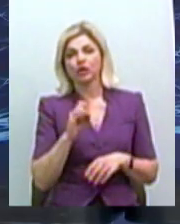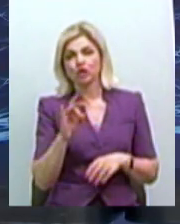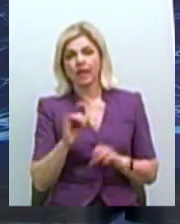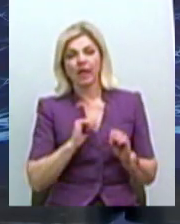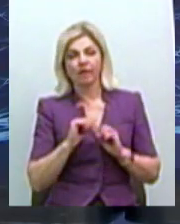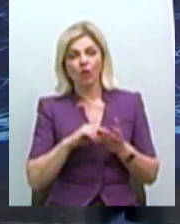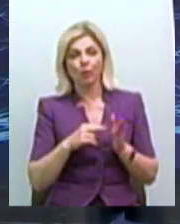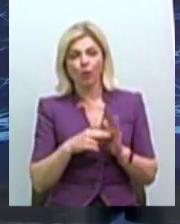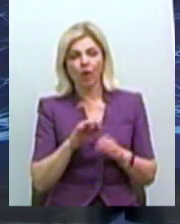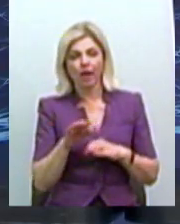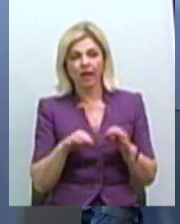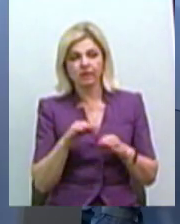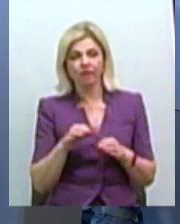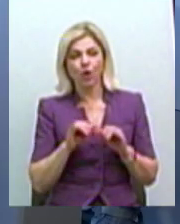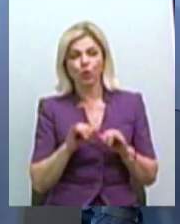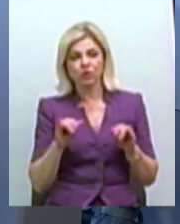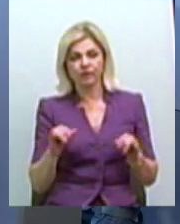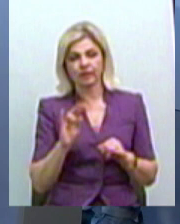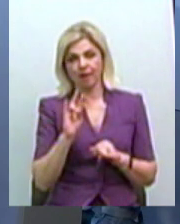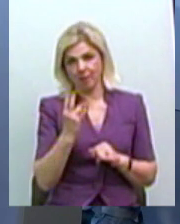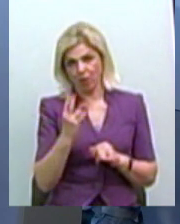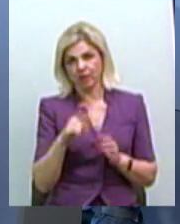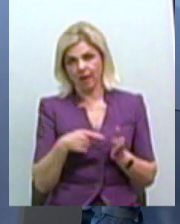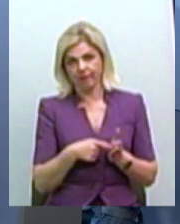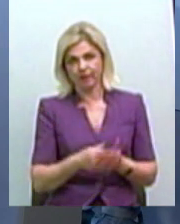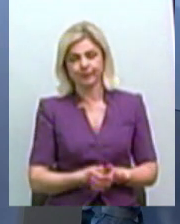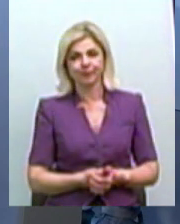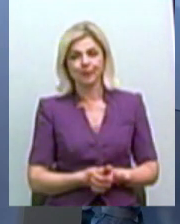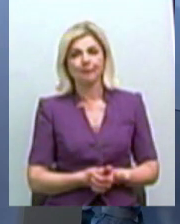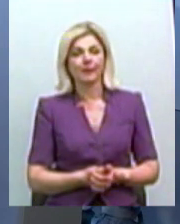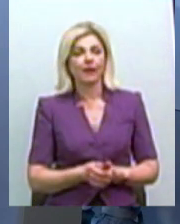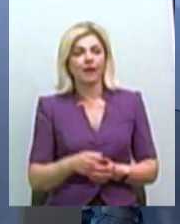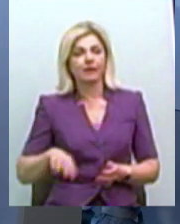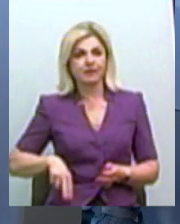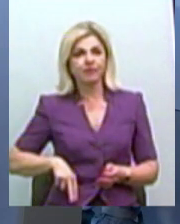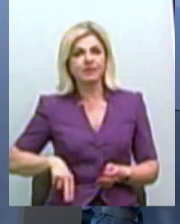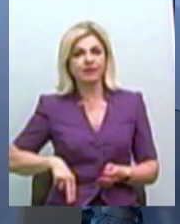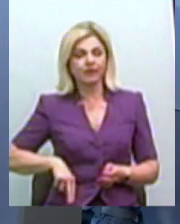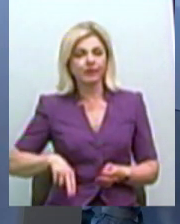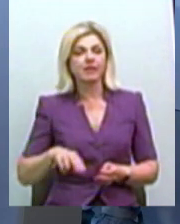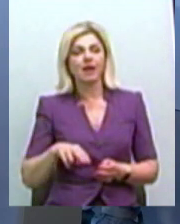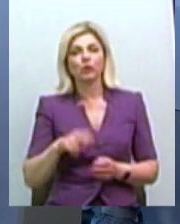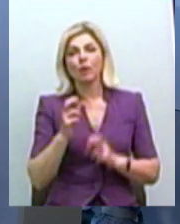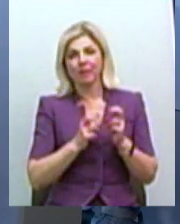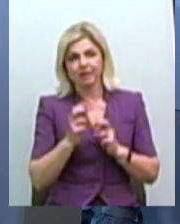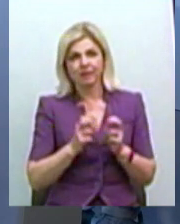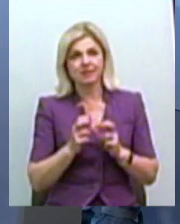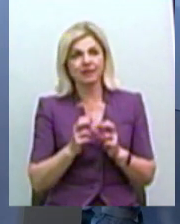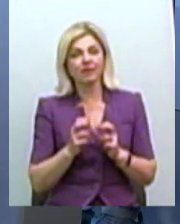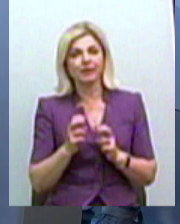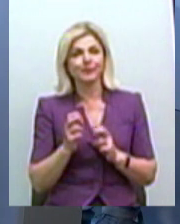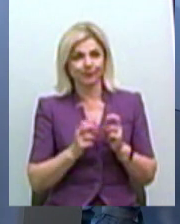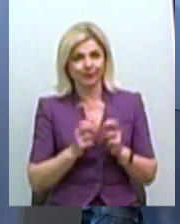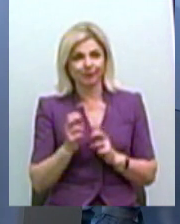проєктів Агенції розвитку Миколаєва. Вітаю. Так, вітаю. Володимир Євсєєв, директор регіонального фонду підтримки підприємництва у Миколаївській області.